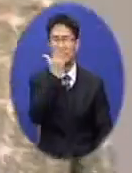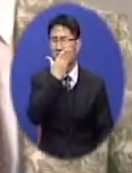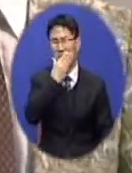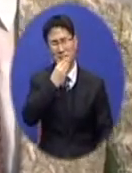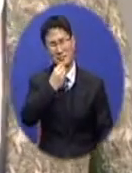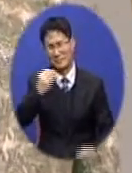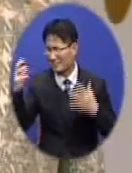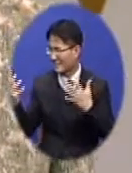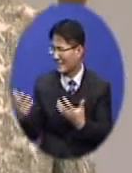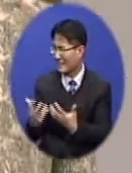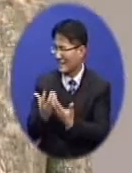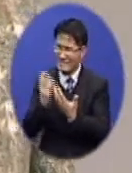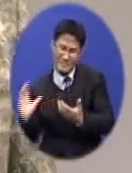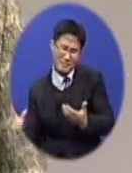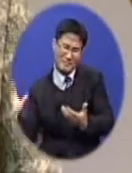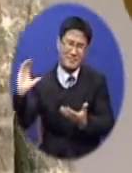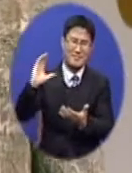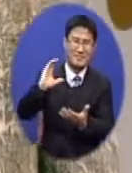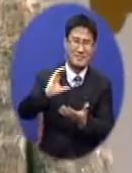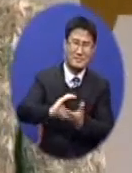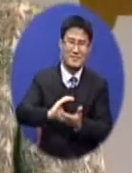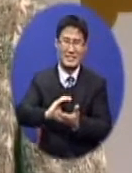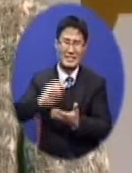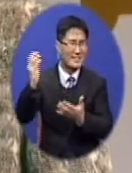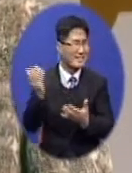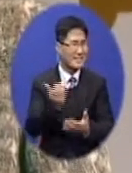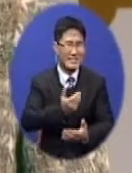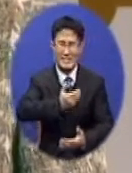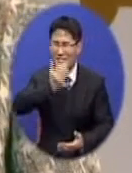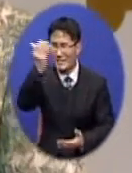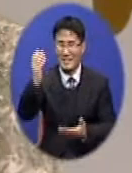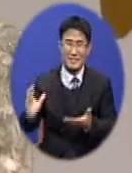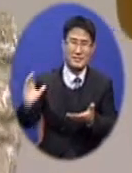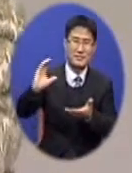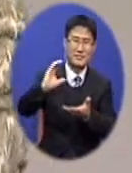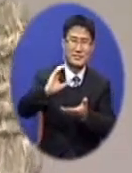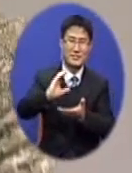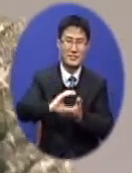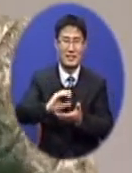행복을 가득 싣고서 희망을 싣고서